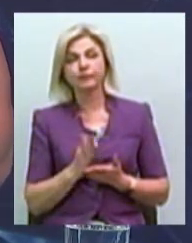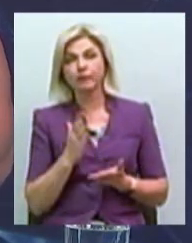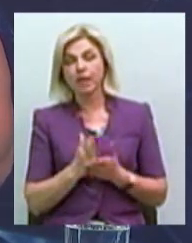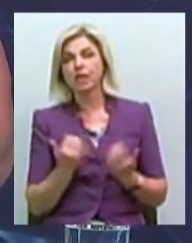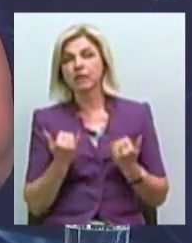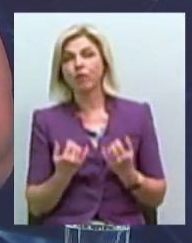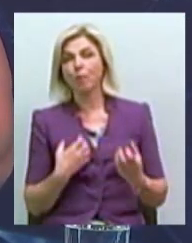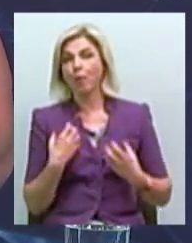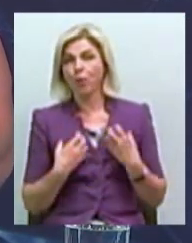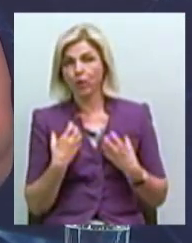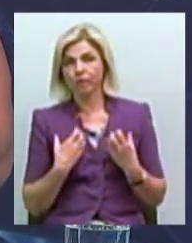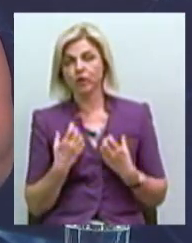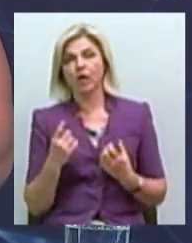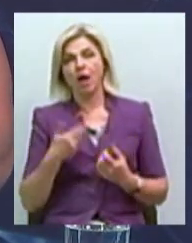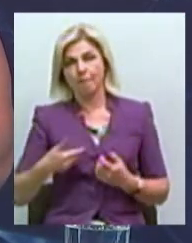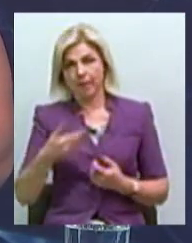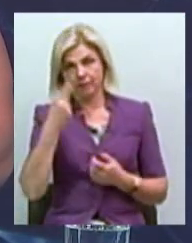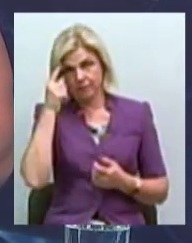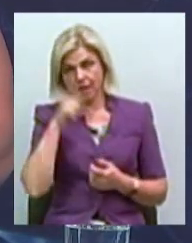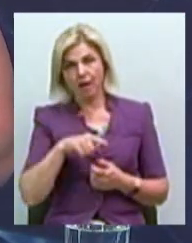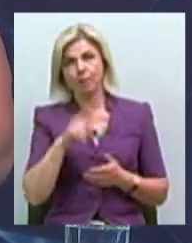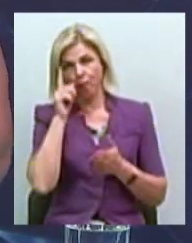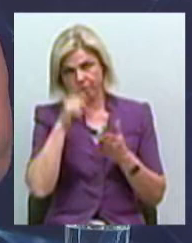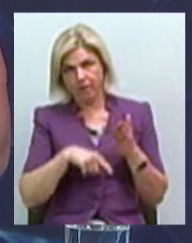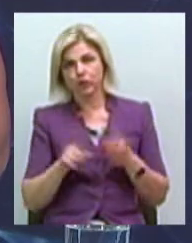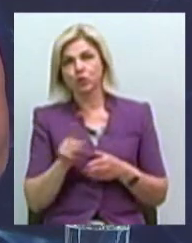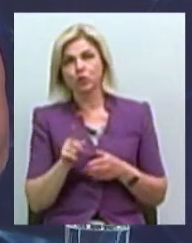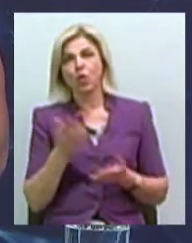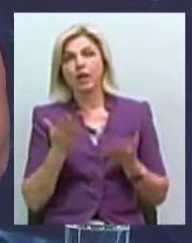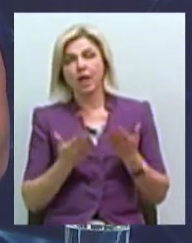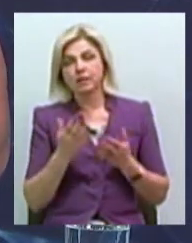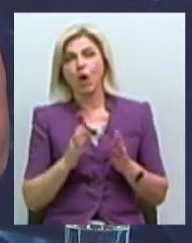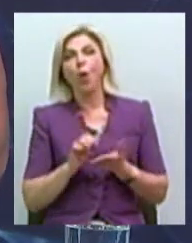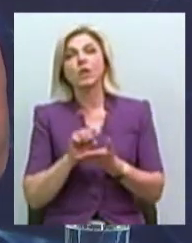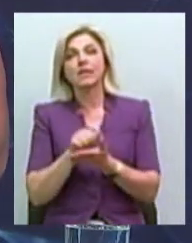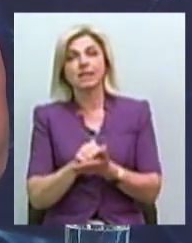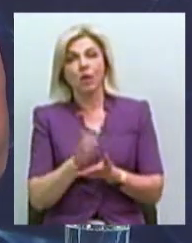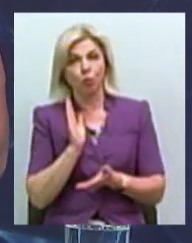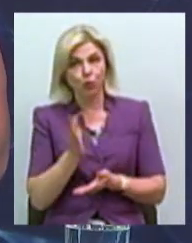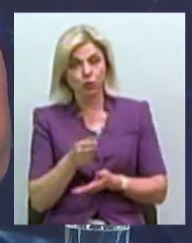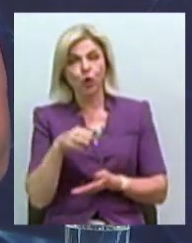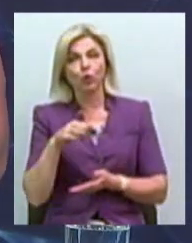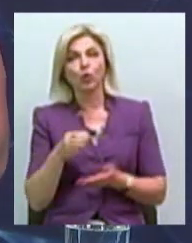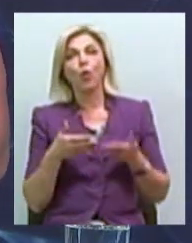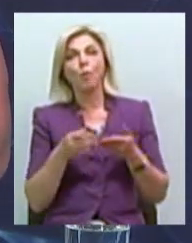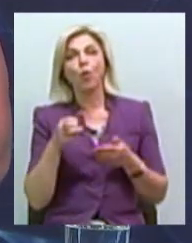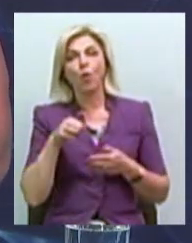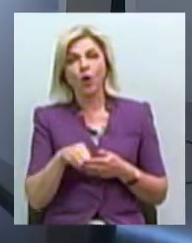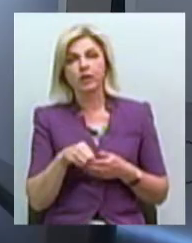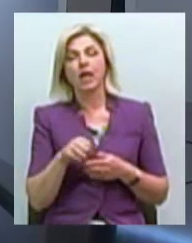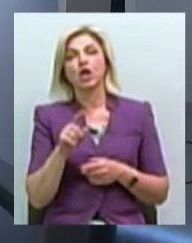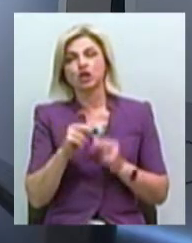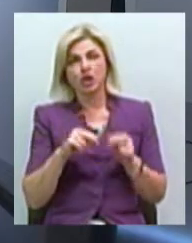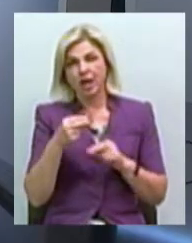ми знаємо і впевнені, що якщо концесія буде, то порт фактично через непрозорі схеми